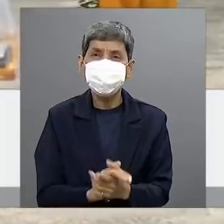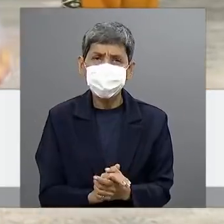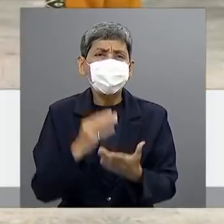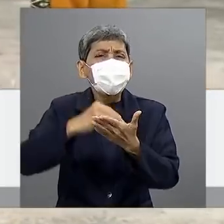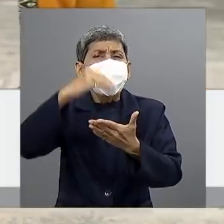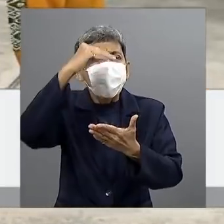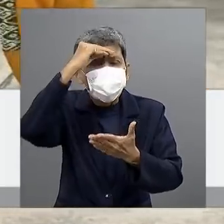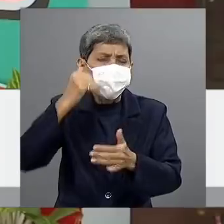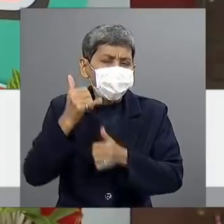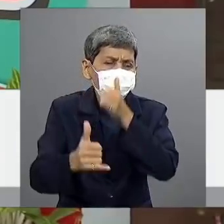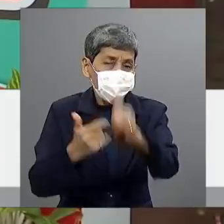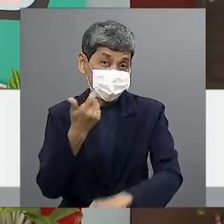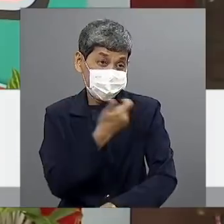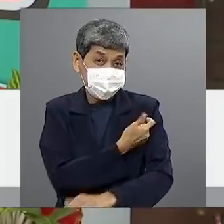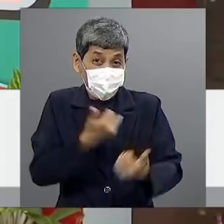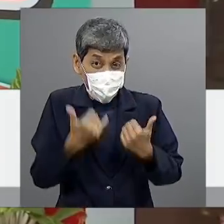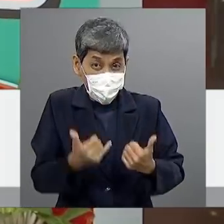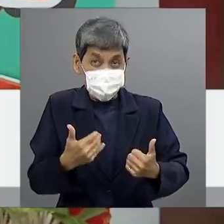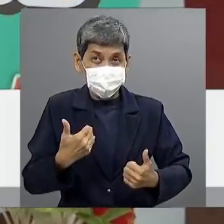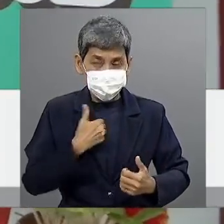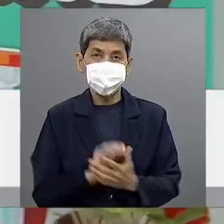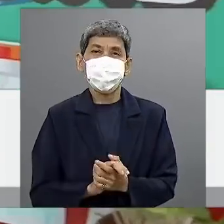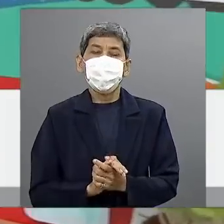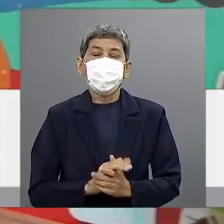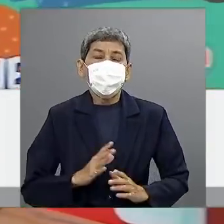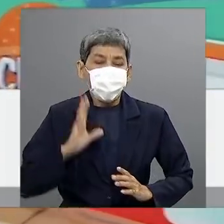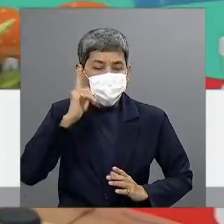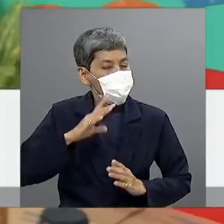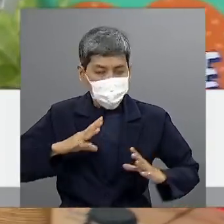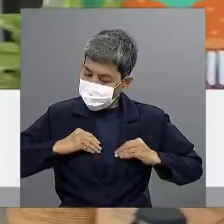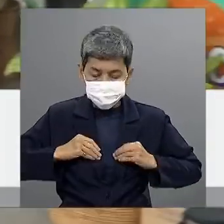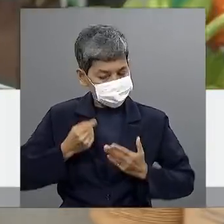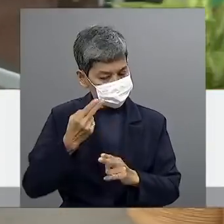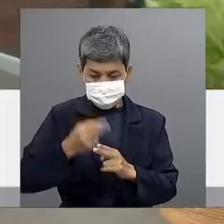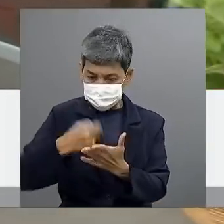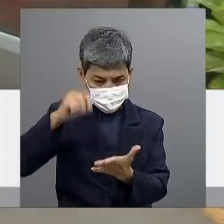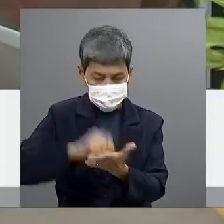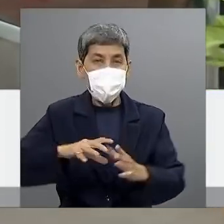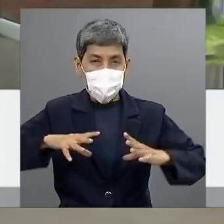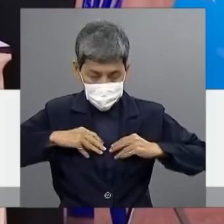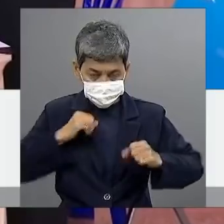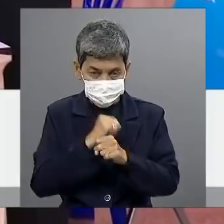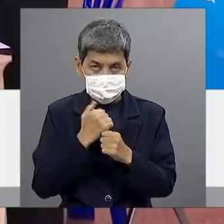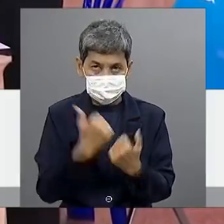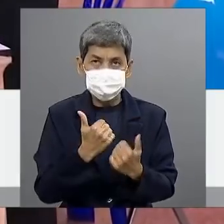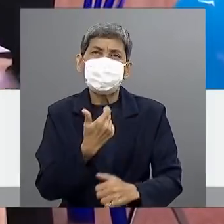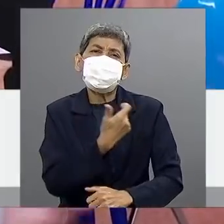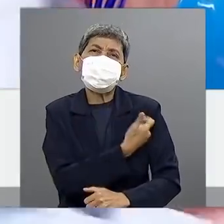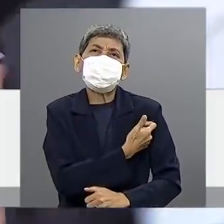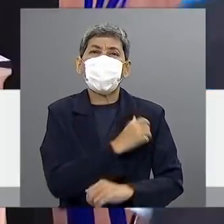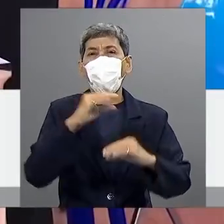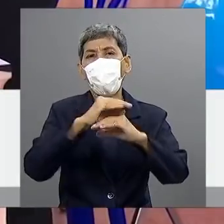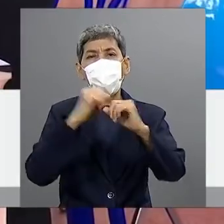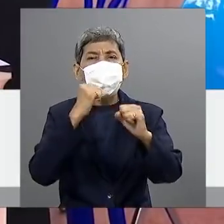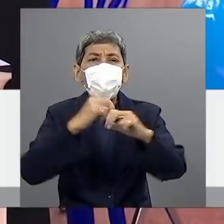การฉีดวัคซีนในวันนี้ก็ต้องได้รับความยินยอมจากผู้ปกครองด้วยนะคะเพราะว่าครั้งนี้เป็นการฉีดแบบโครงการวิจัยค่ะ